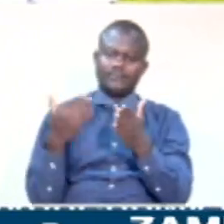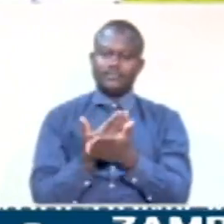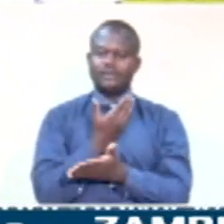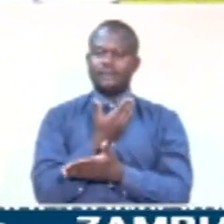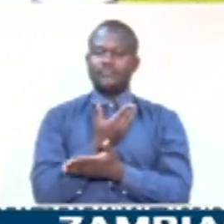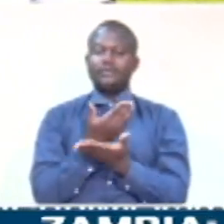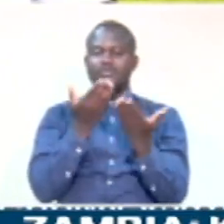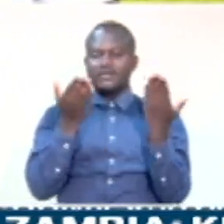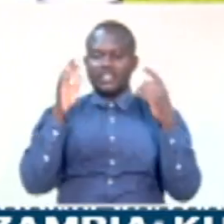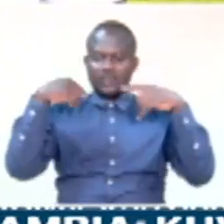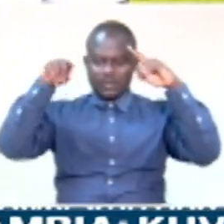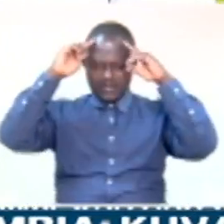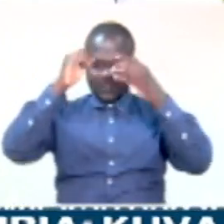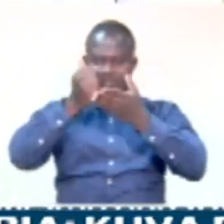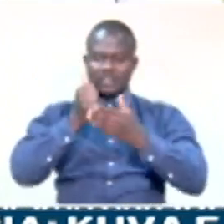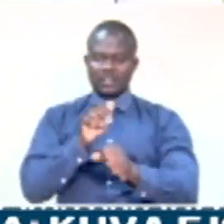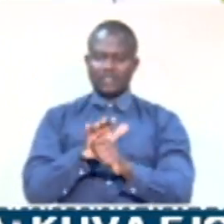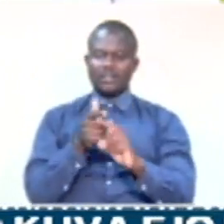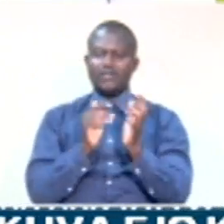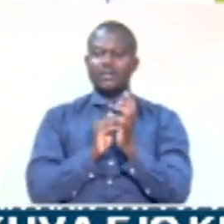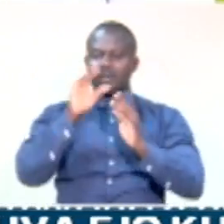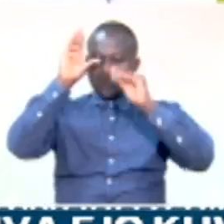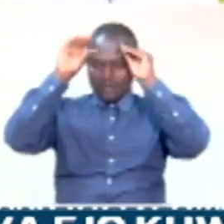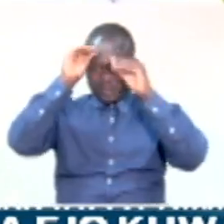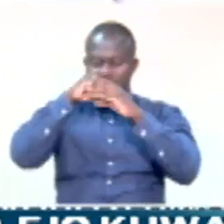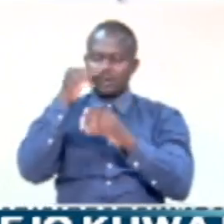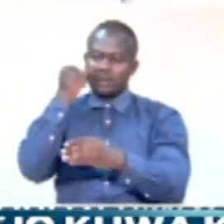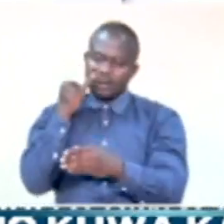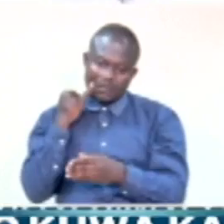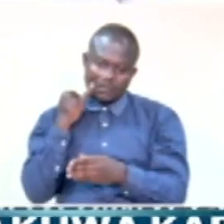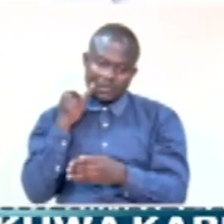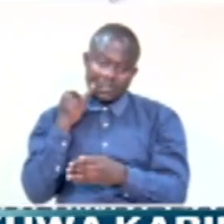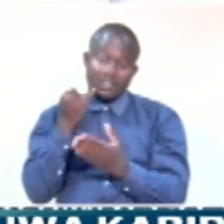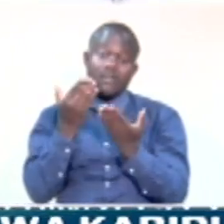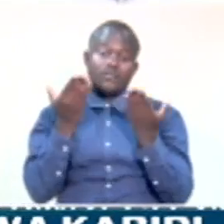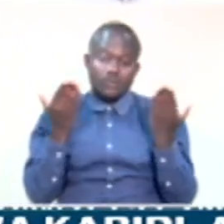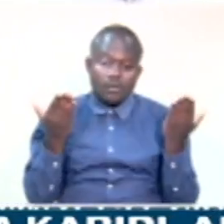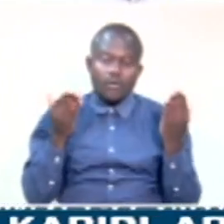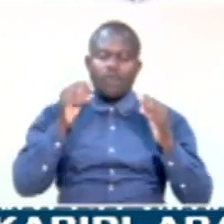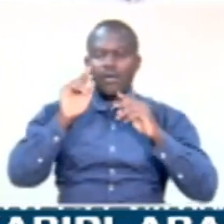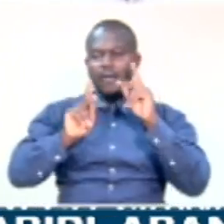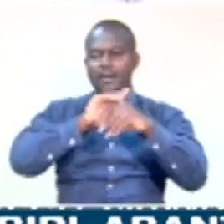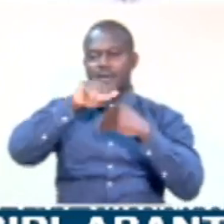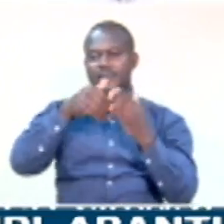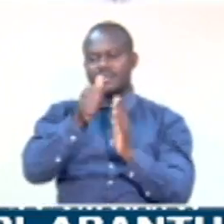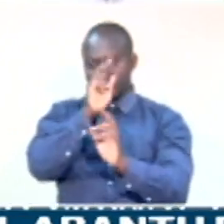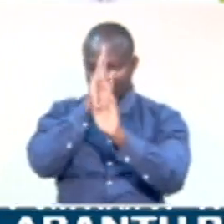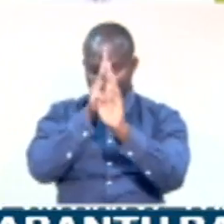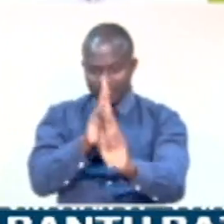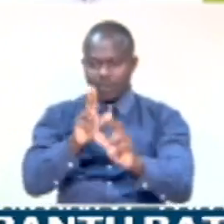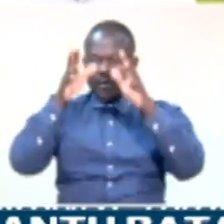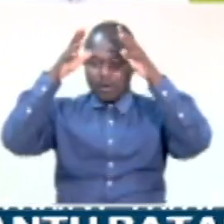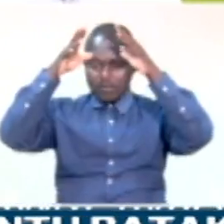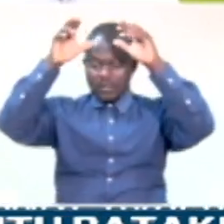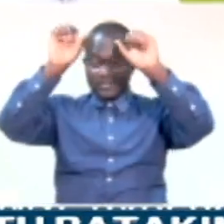iyi kaminuza itugiriye akamaro kandi icyo twigiyemo gikomeye nuko umuturage niwe nyakubahwa perezida wa Repubulika